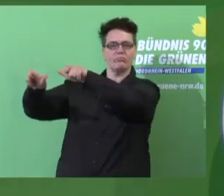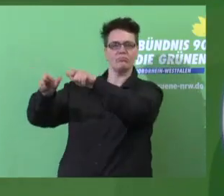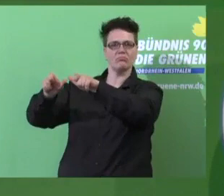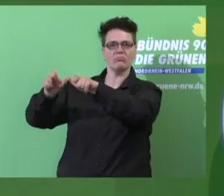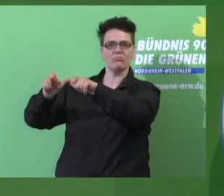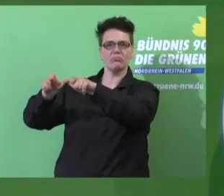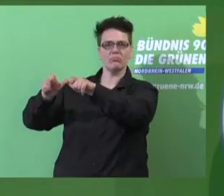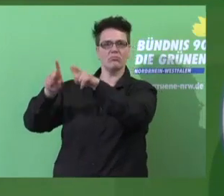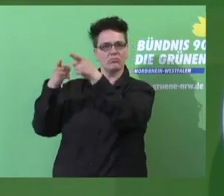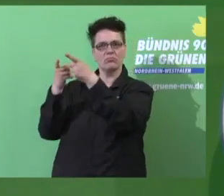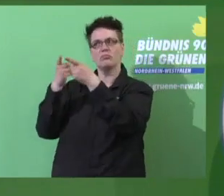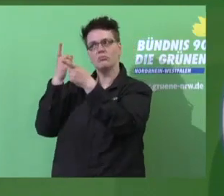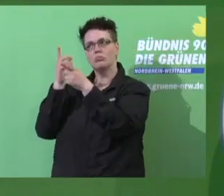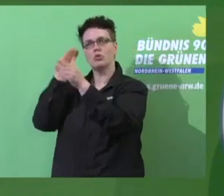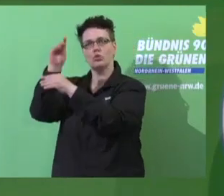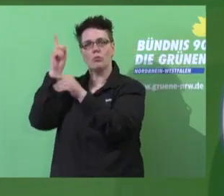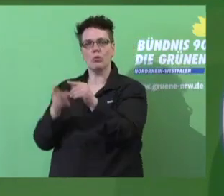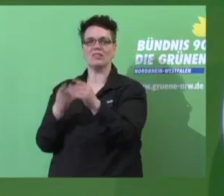emissionsfreie Zukunft zu geben.